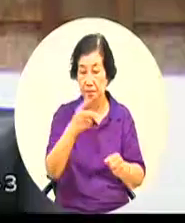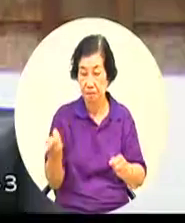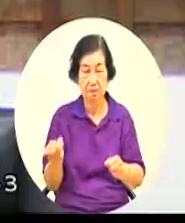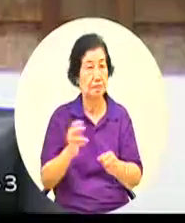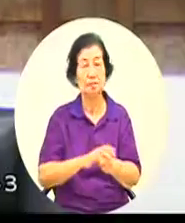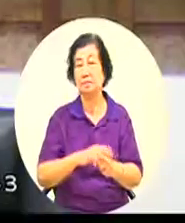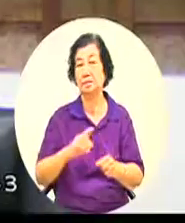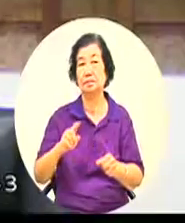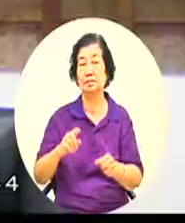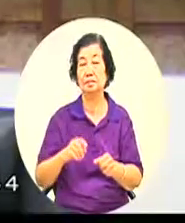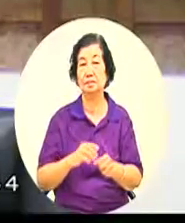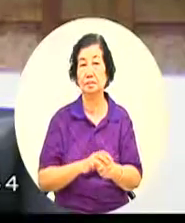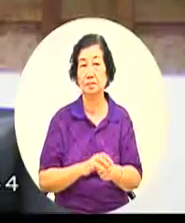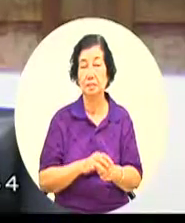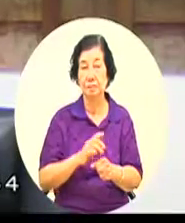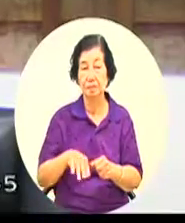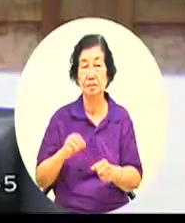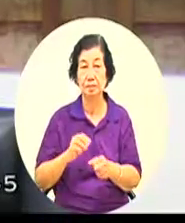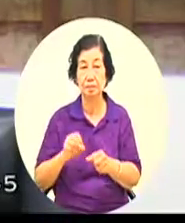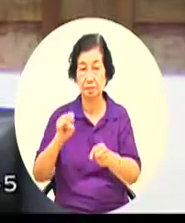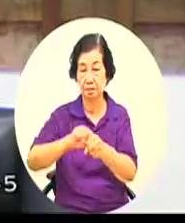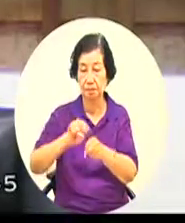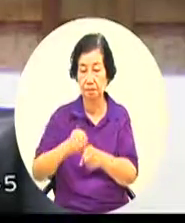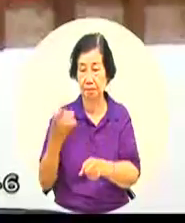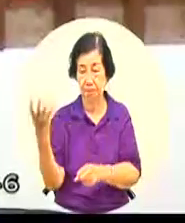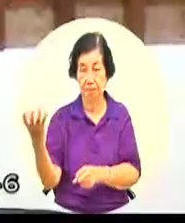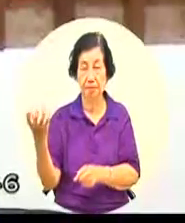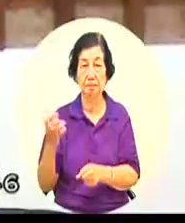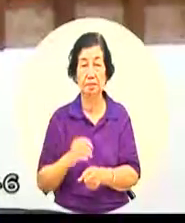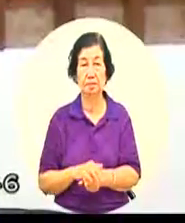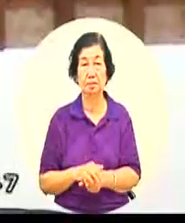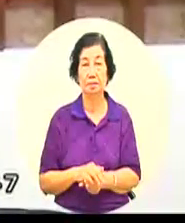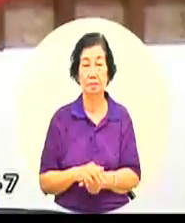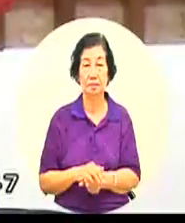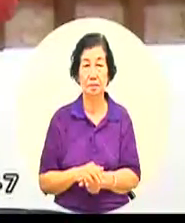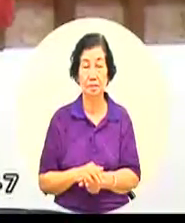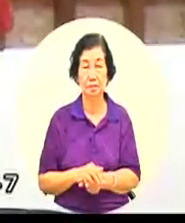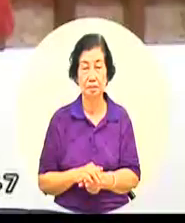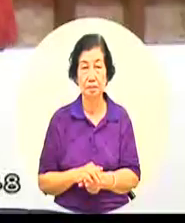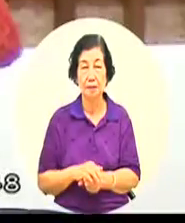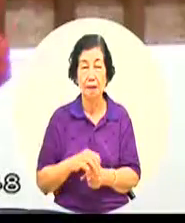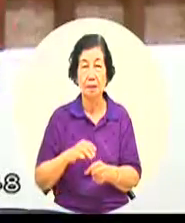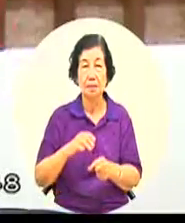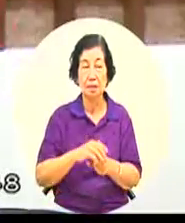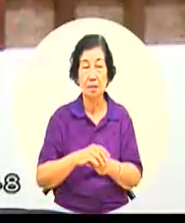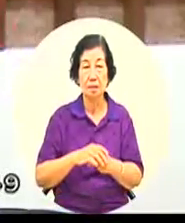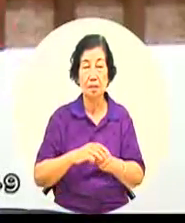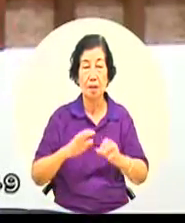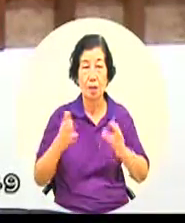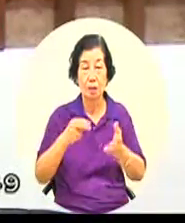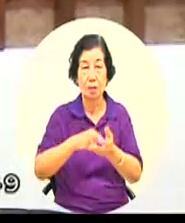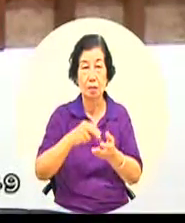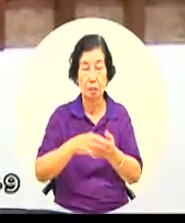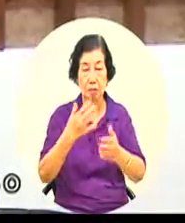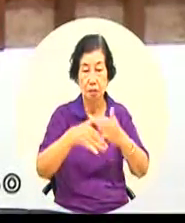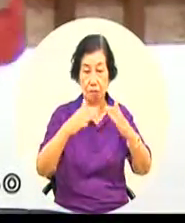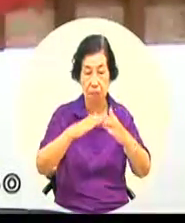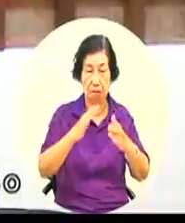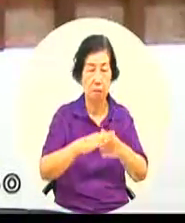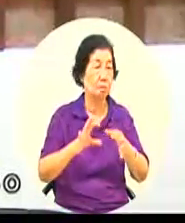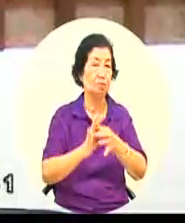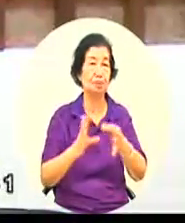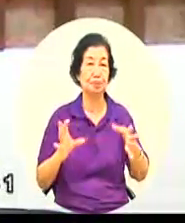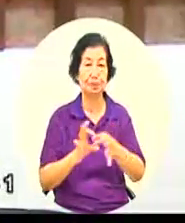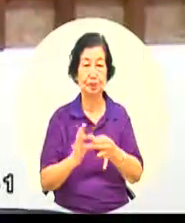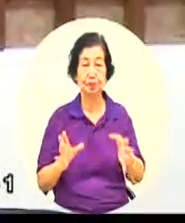的，所以它会比较多一点，它会比较多一点哦，因为这个跟国立学校跟是没有关系，是没有关系，因